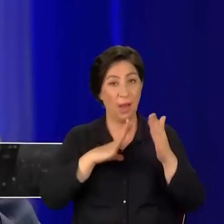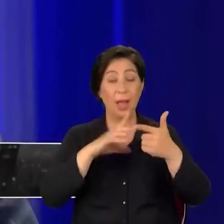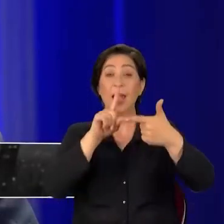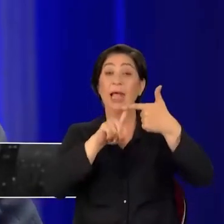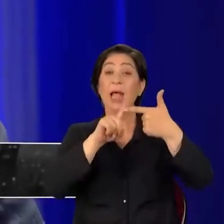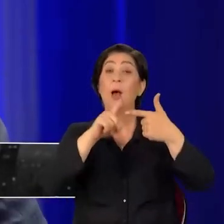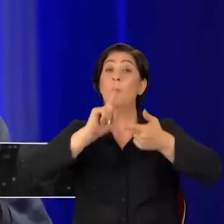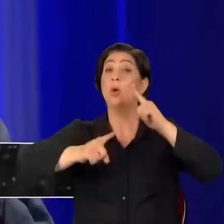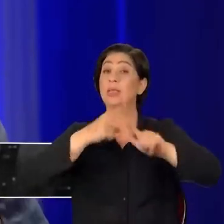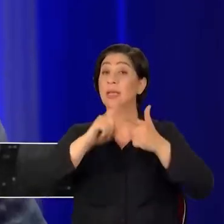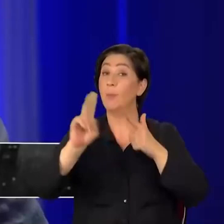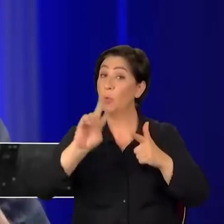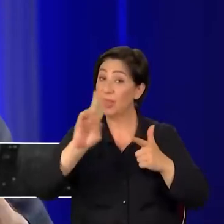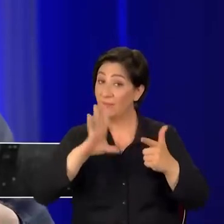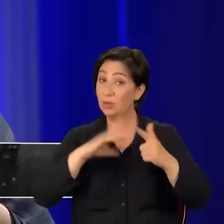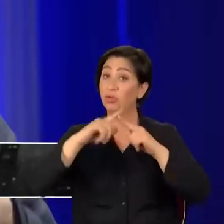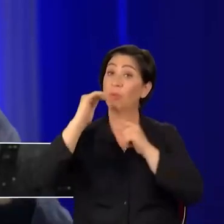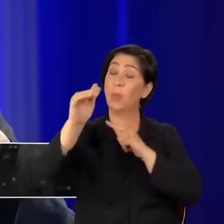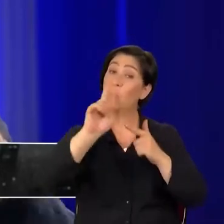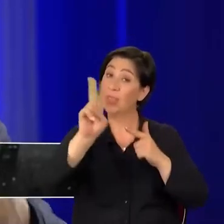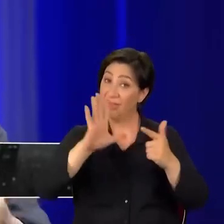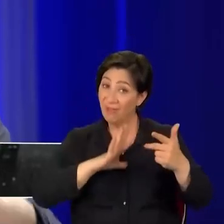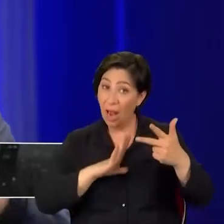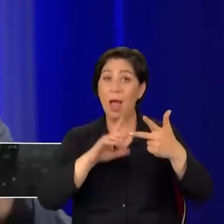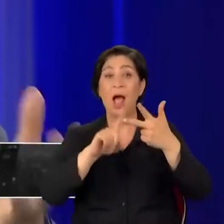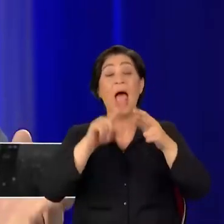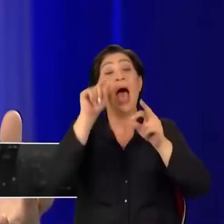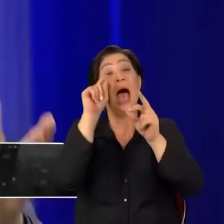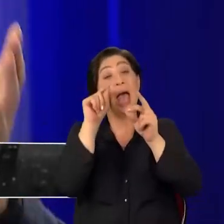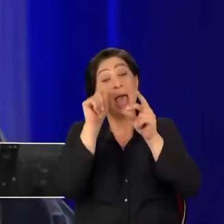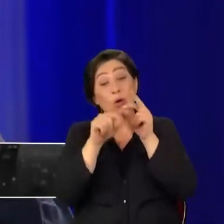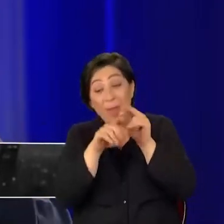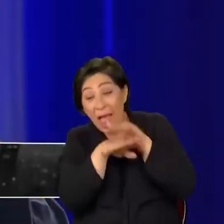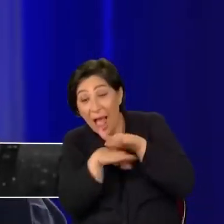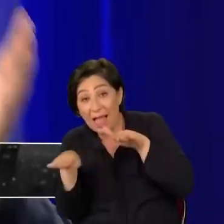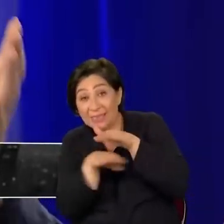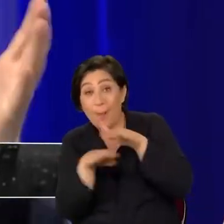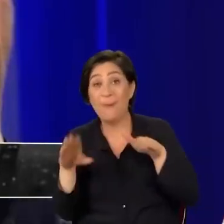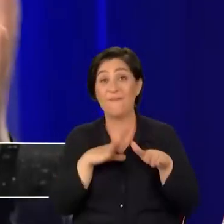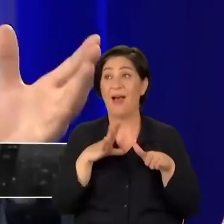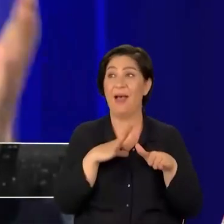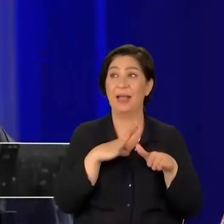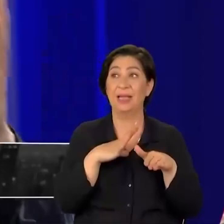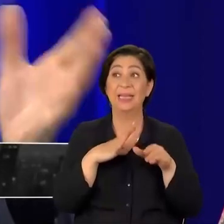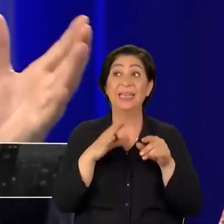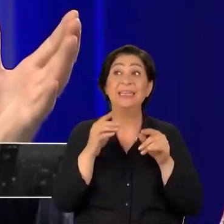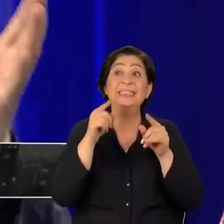bir siyasi modeli var, toplumsal modeli var. Ama aynı zamanda onun bir ekonomik altyapısı da var. Siz, pardon, siz çok bir genç yaşta iş adamı.